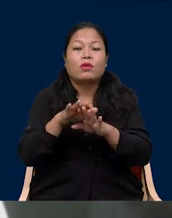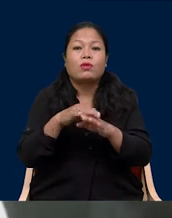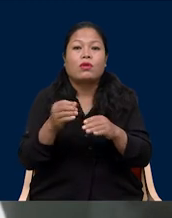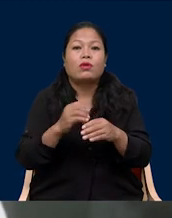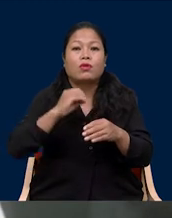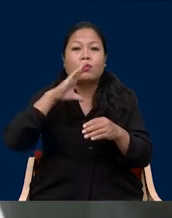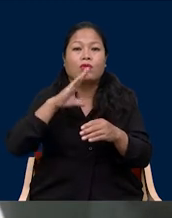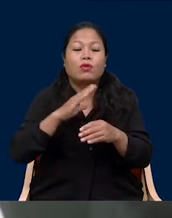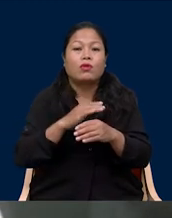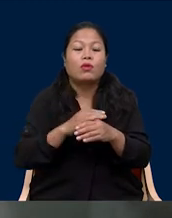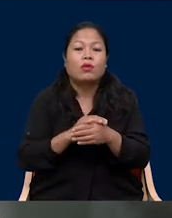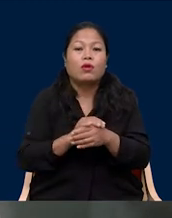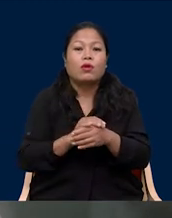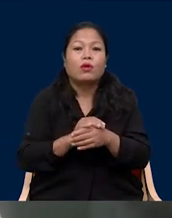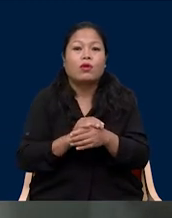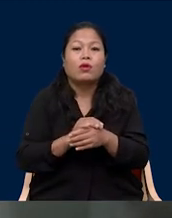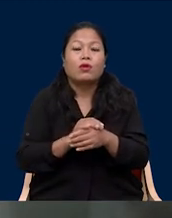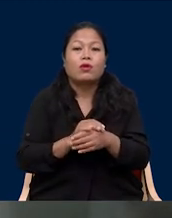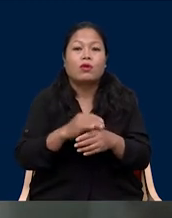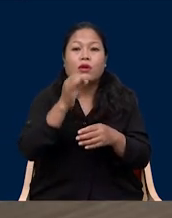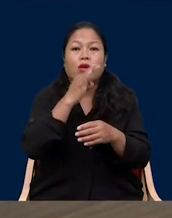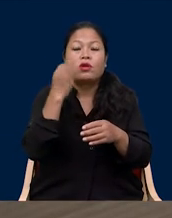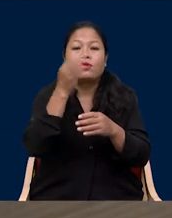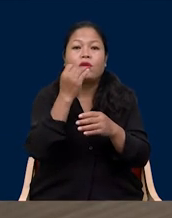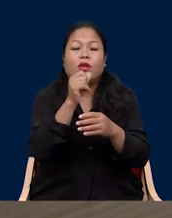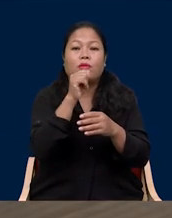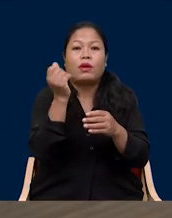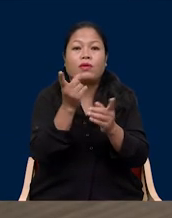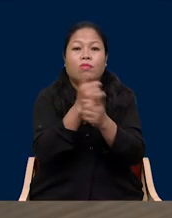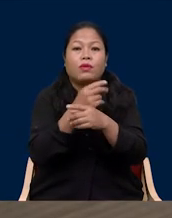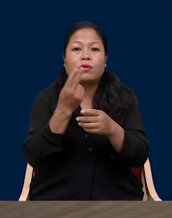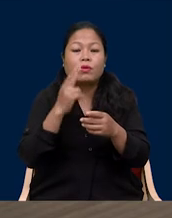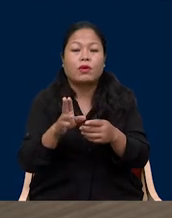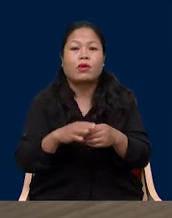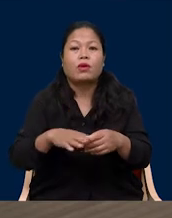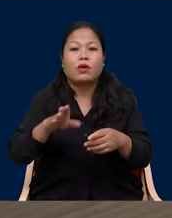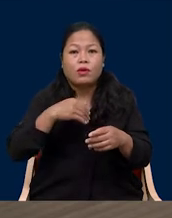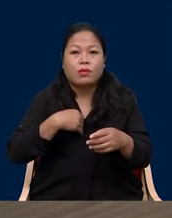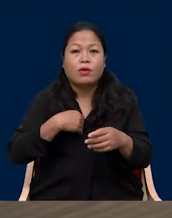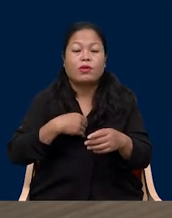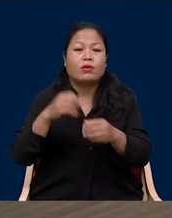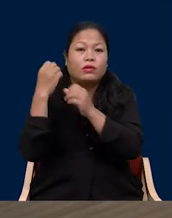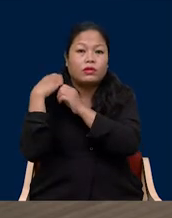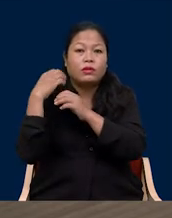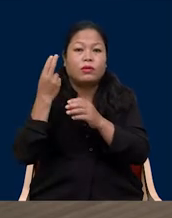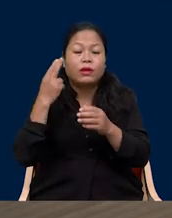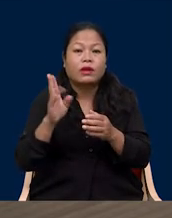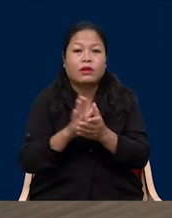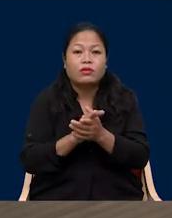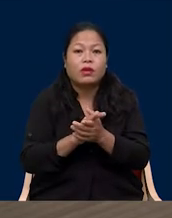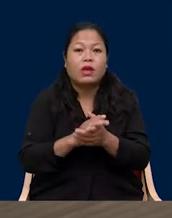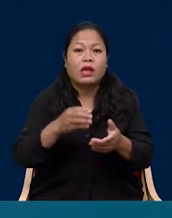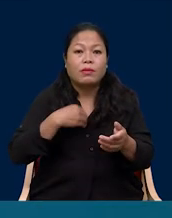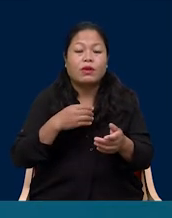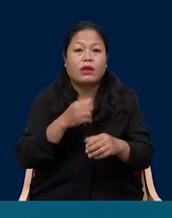चाहिँ सबैभन्दा ठुलो एउटा भ्रम भनौँ न, एउटा भ्रम चाहिँ के छ भन्दा जलवायु परिवर्तन भइरहेको छ तर मेरो यसमा भूमिका चाहिँ के छ